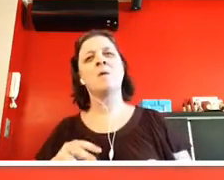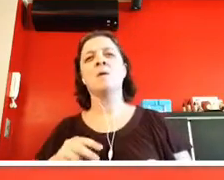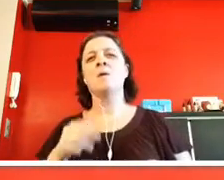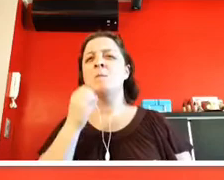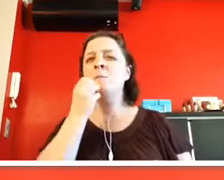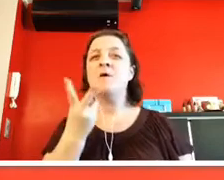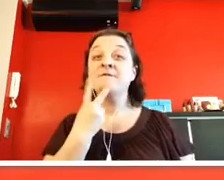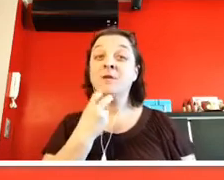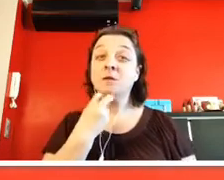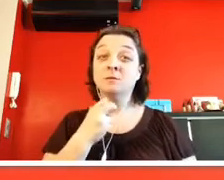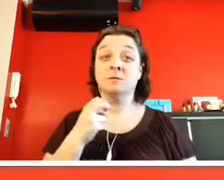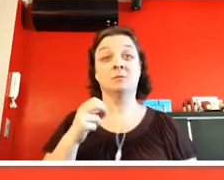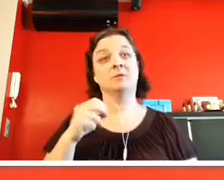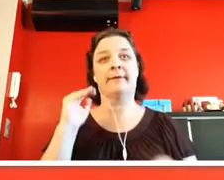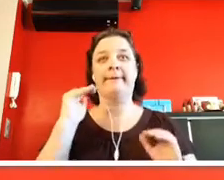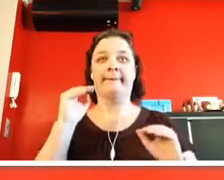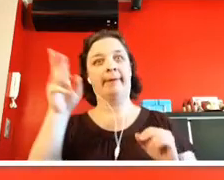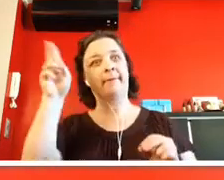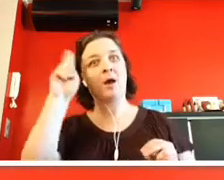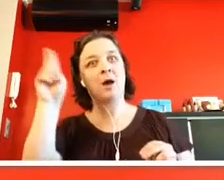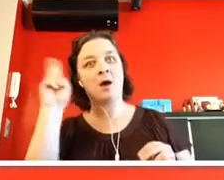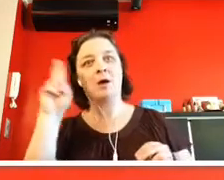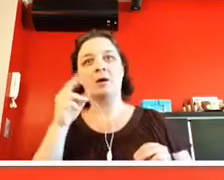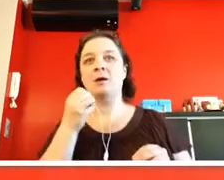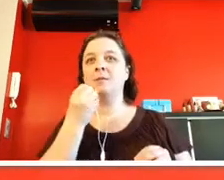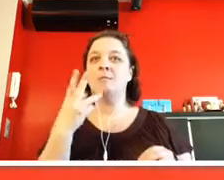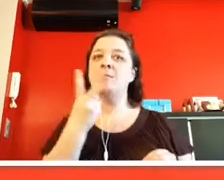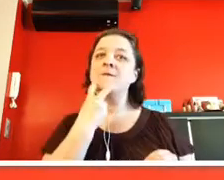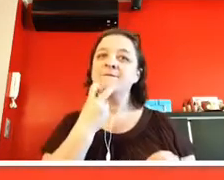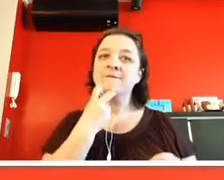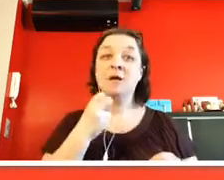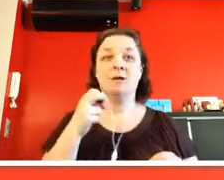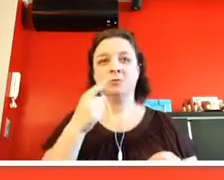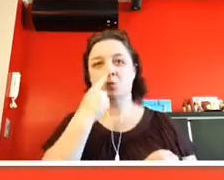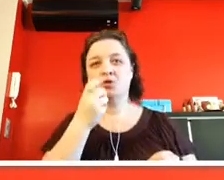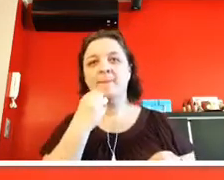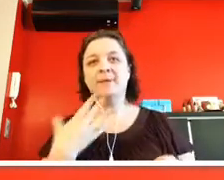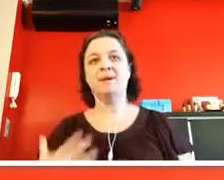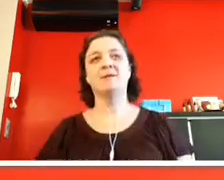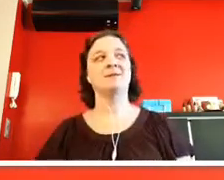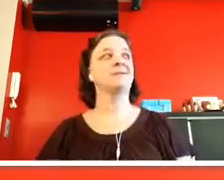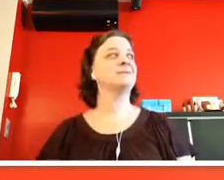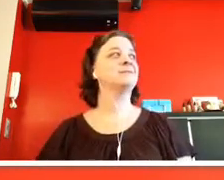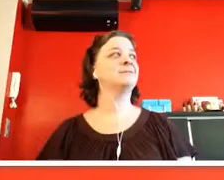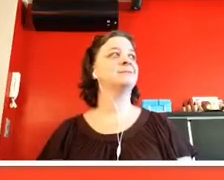Vraiment une bonne fraise, ce qui est quand même assez rare. Une bonne fraise, on le sent bien.